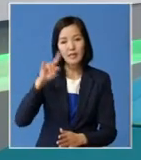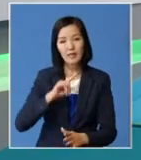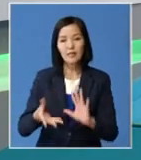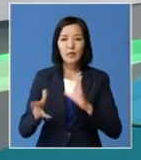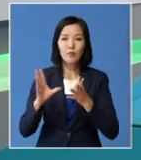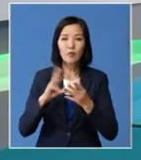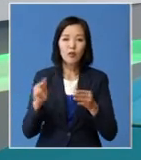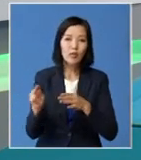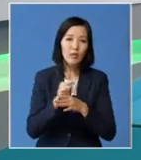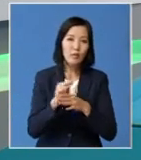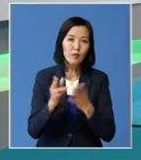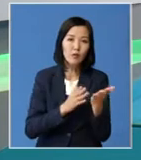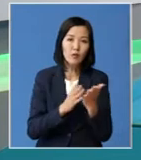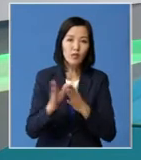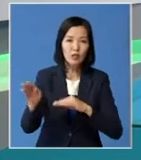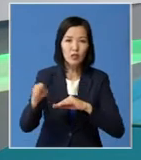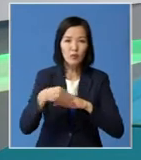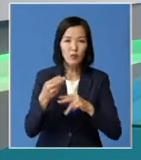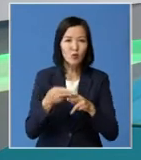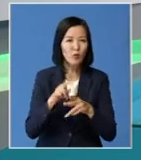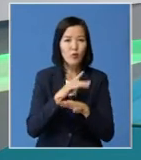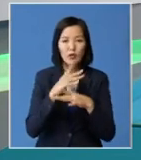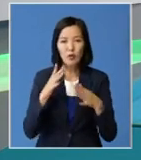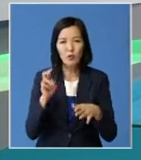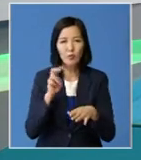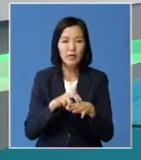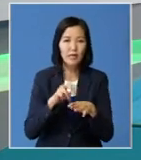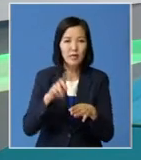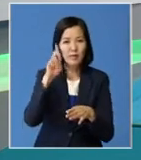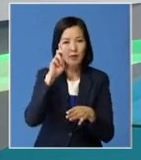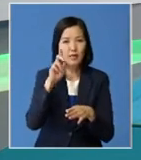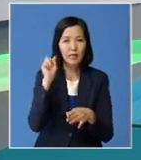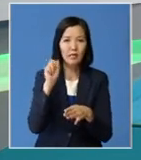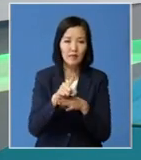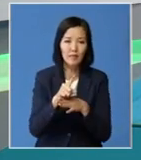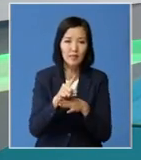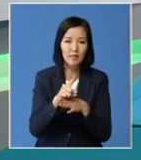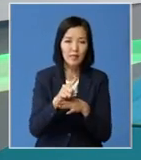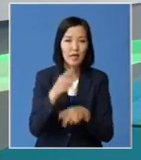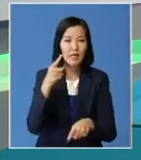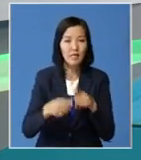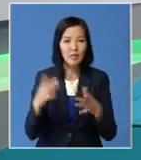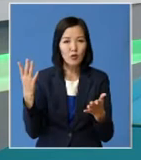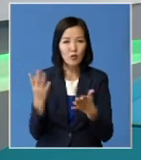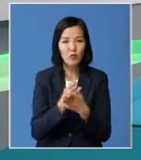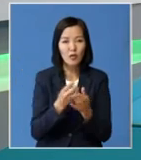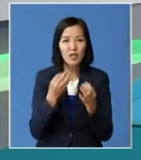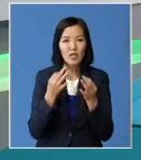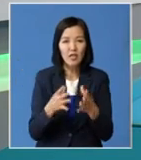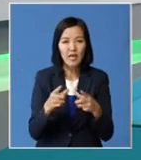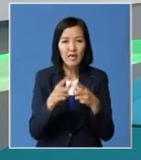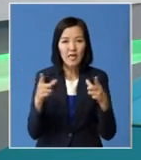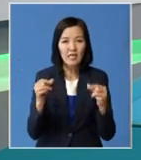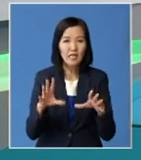Елде емдеу саласында жемқорлықтан көз ашпай келеді. Дәрігерлер мемлекеттік тапсырысқа тендер ұтып беруден бастап, жай анықтама беру кезінде де бармақ